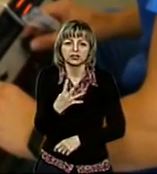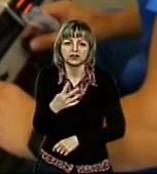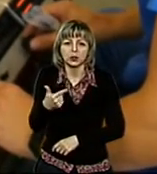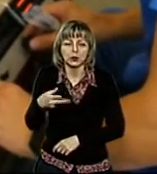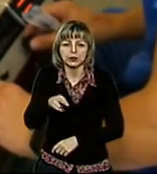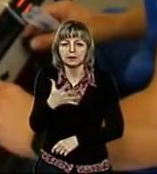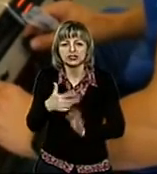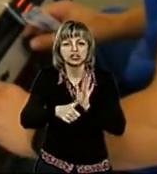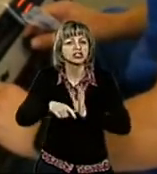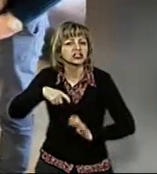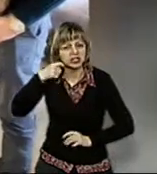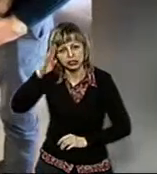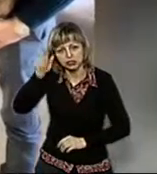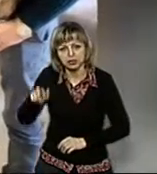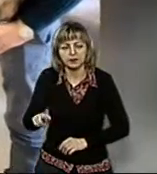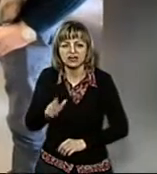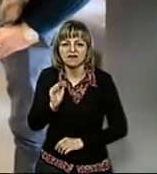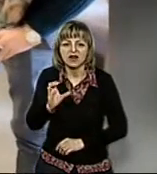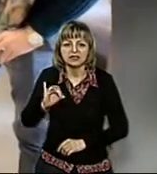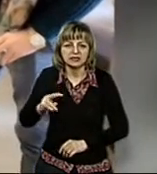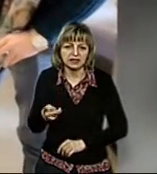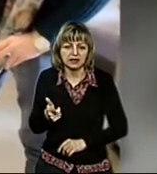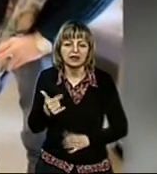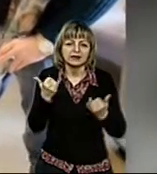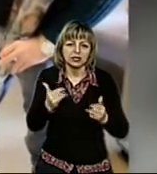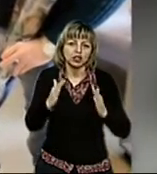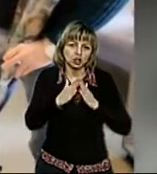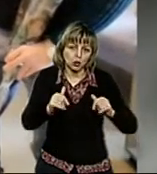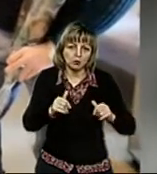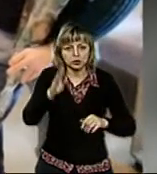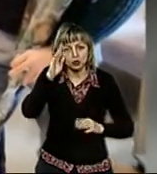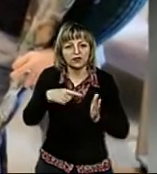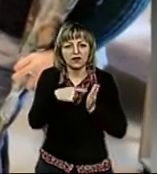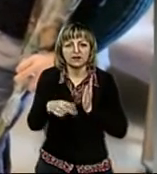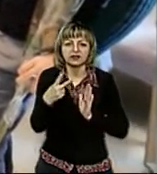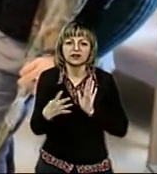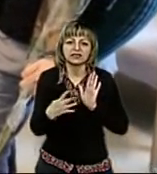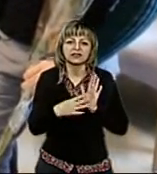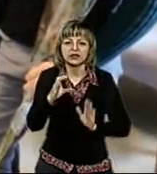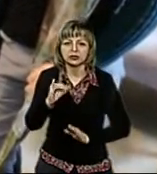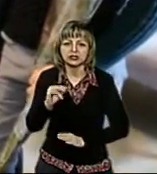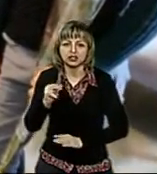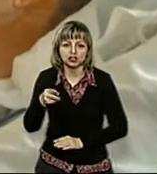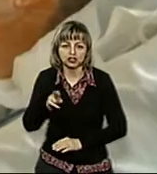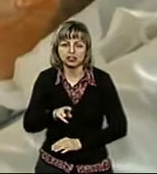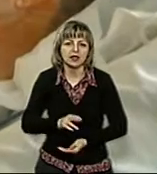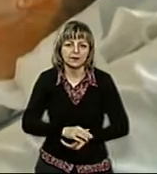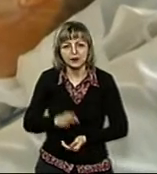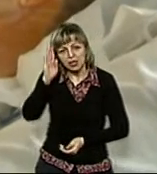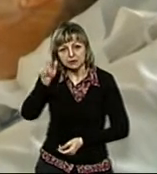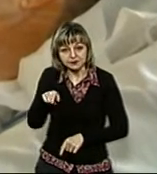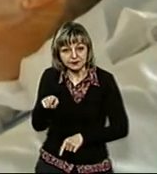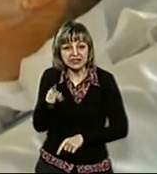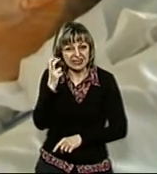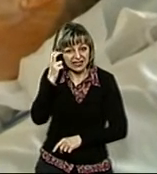грудня. 56-річний пацієнт Василь Міговка нині вдома. Чоловіка випасили 29 січня. Святослав Німчук, зі